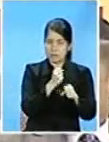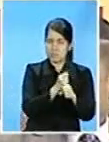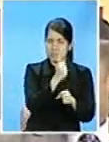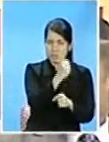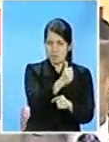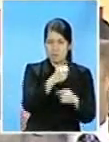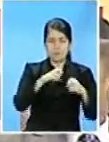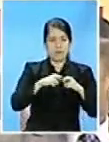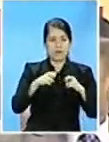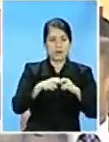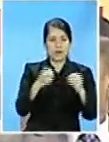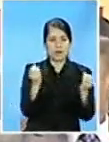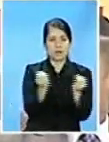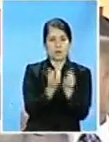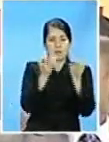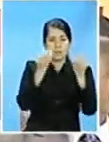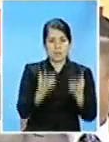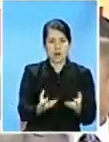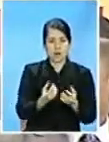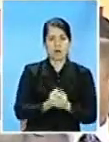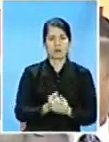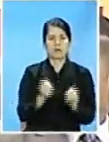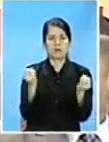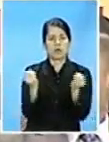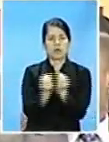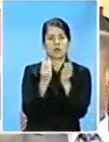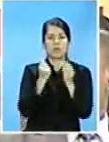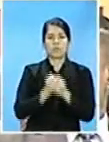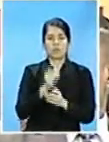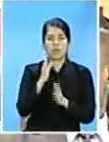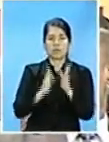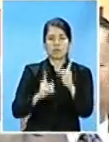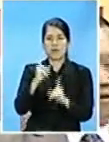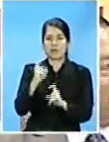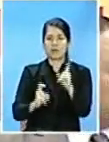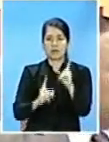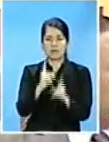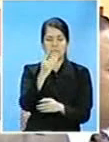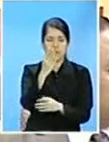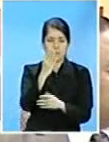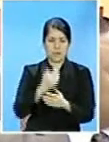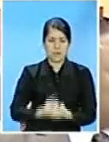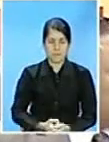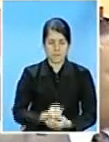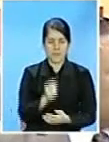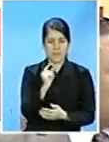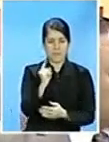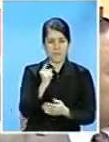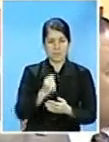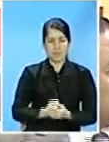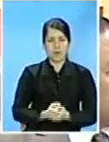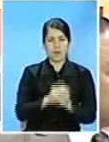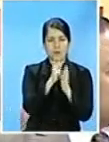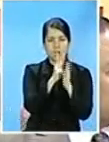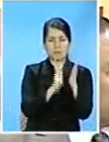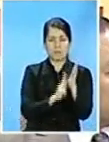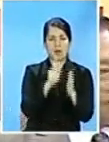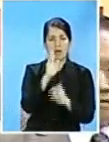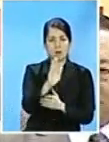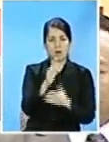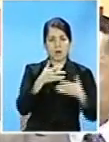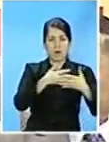การณ์ไม่ได้รุนแรงถึงขั้นเป็นภัยต่อการสูญเสียชีวิตของประชาชนดังนั้นตามกฎหมายของสห